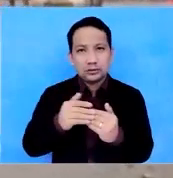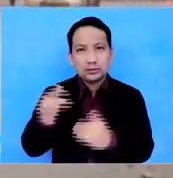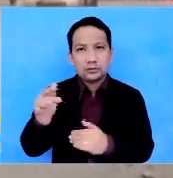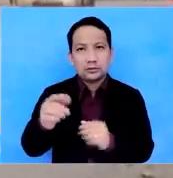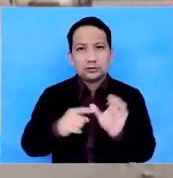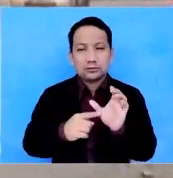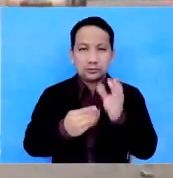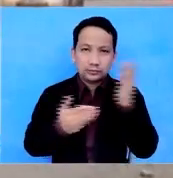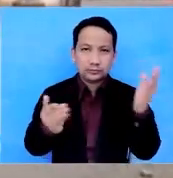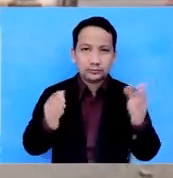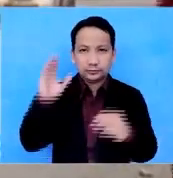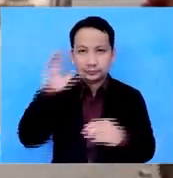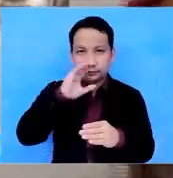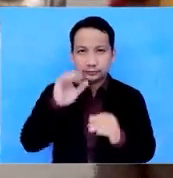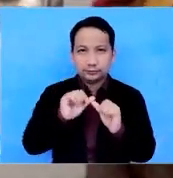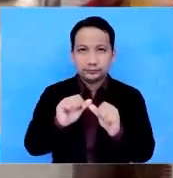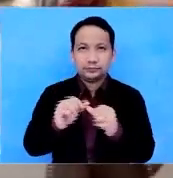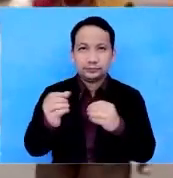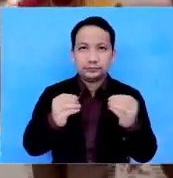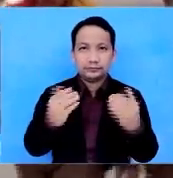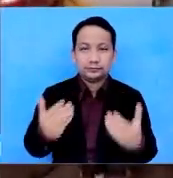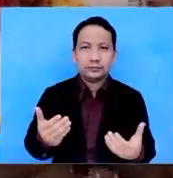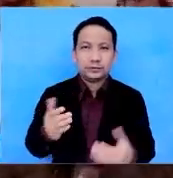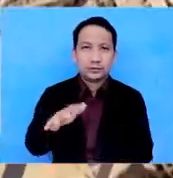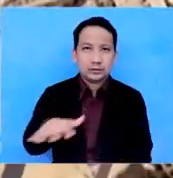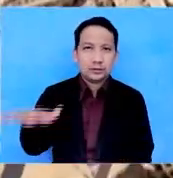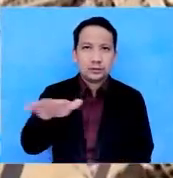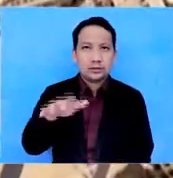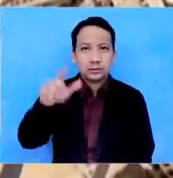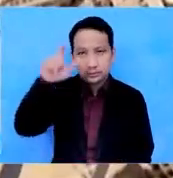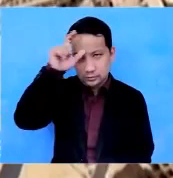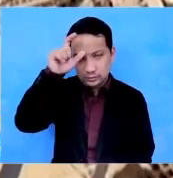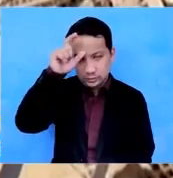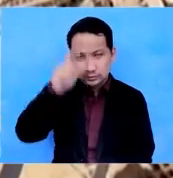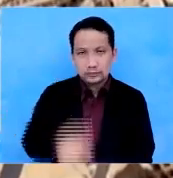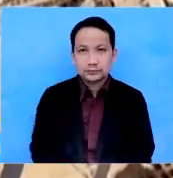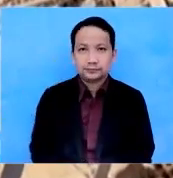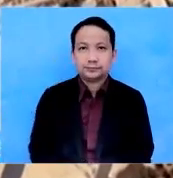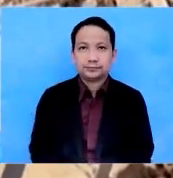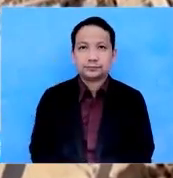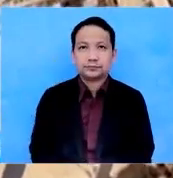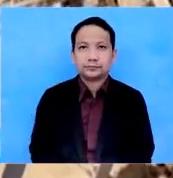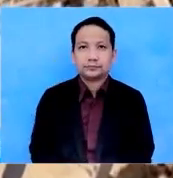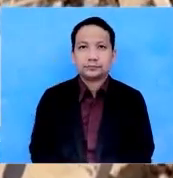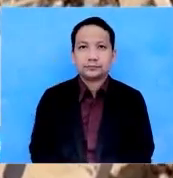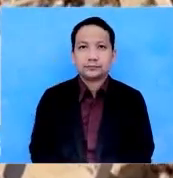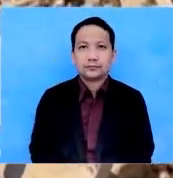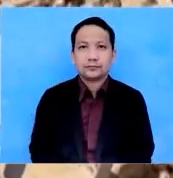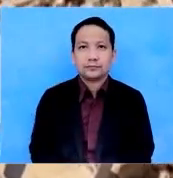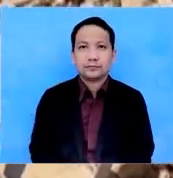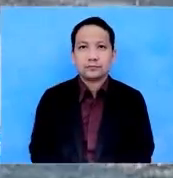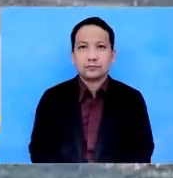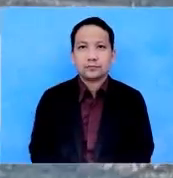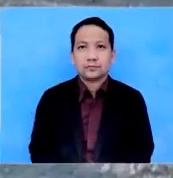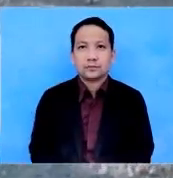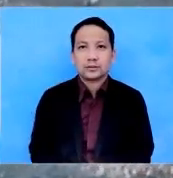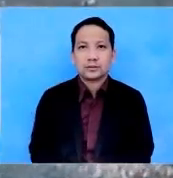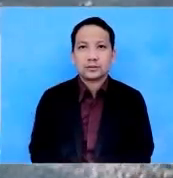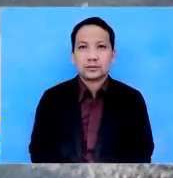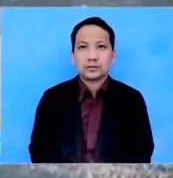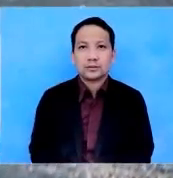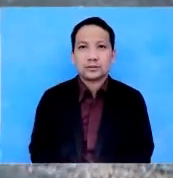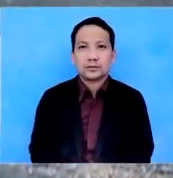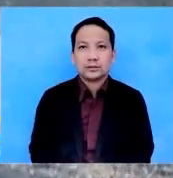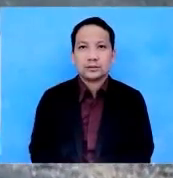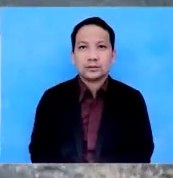pinapatigil na search and rescue operation sa ilang bahagi ng Turkey. Bukod kasi sa lumilit na tsansa para makaharap ng survivors, mas